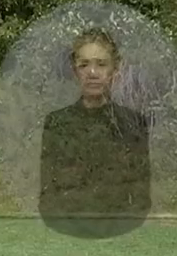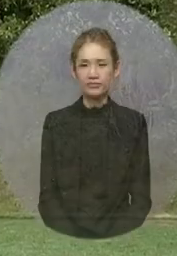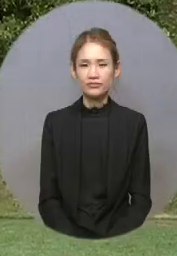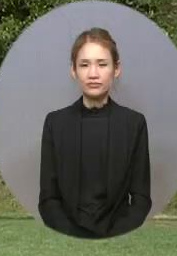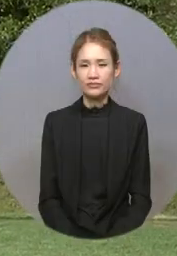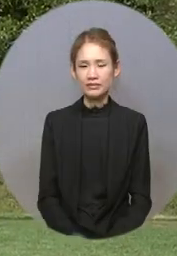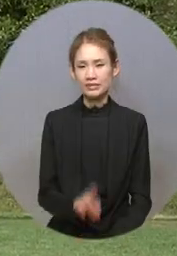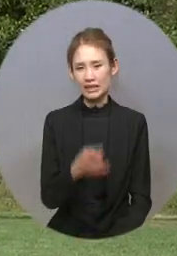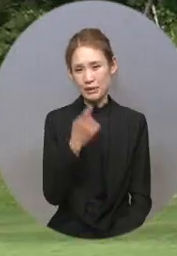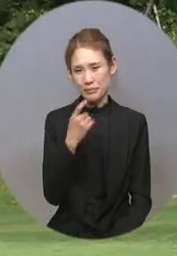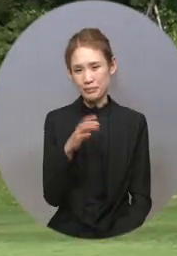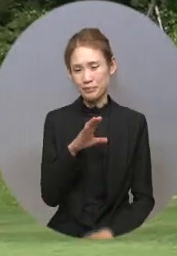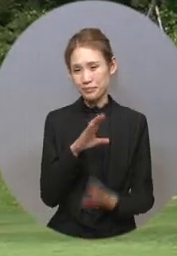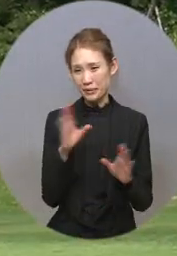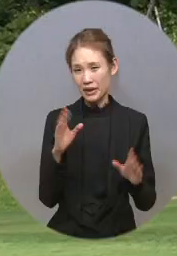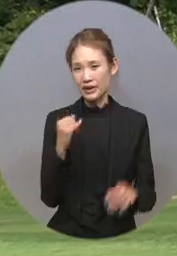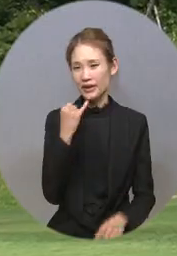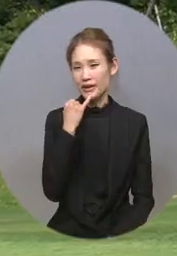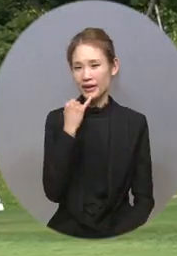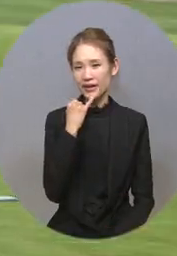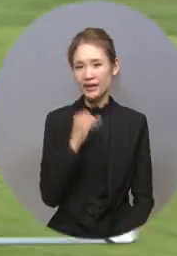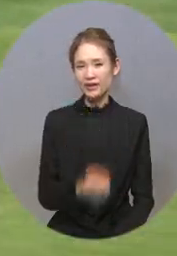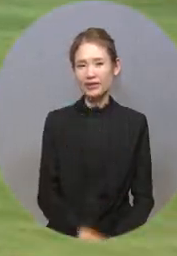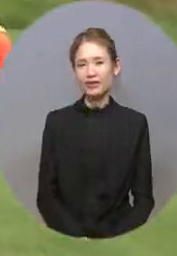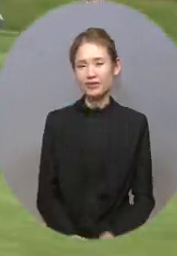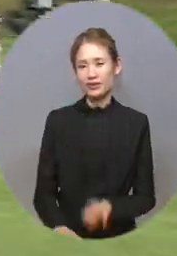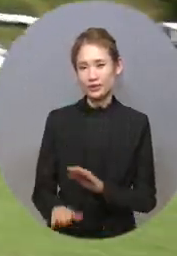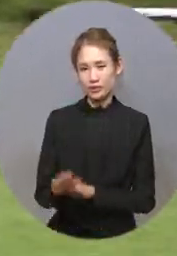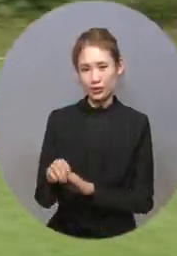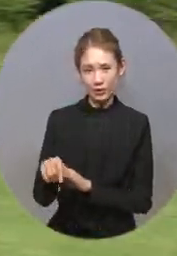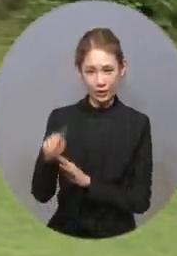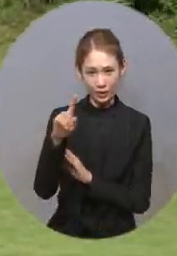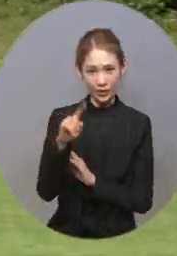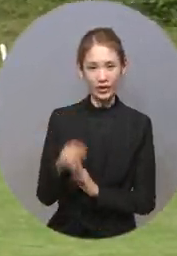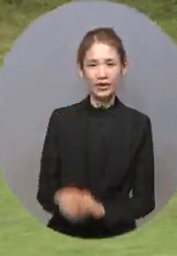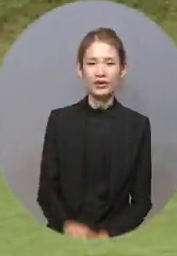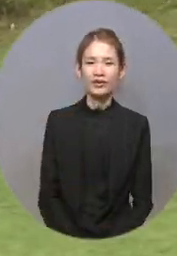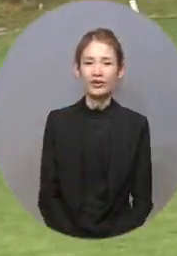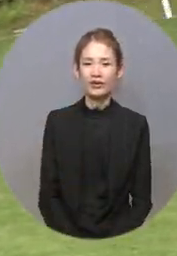열렸다. 괜찮네. 오른쪽이긴 한데 올라가라. 아, 올라는 가지.